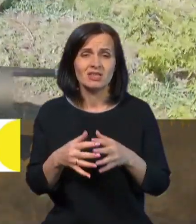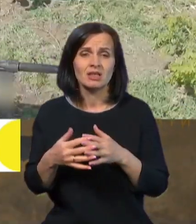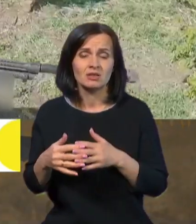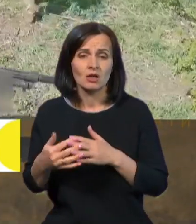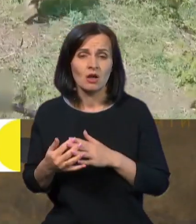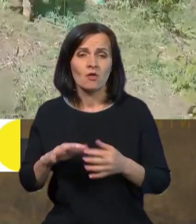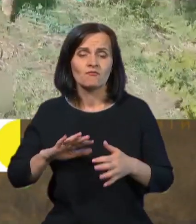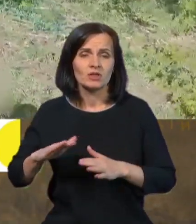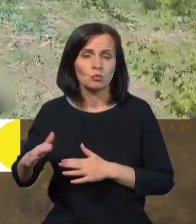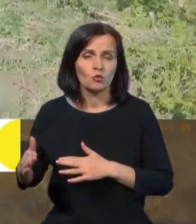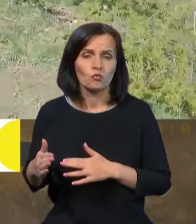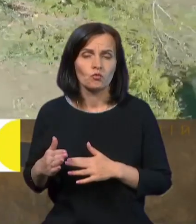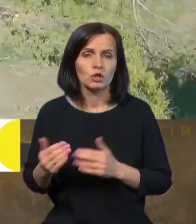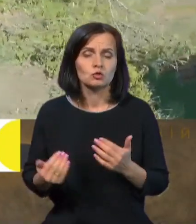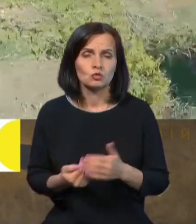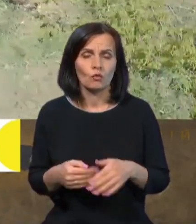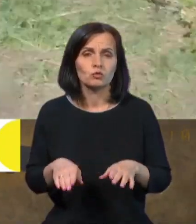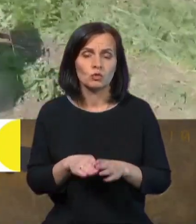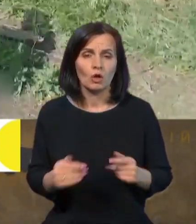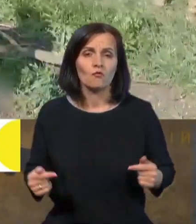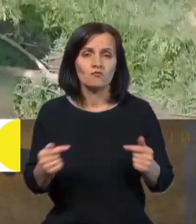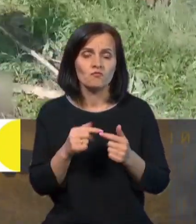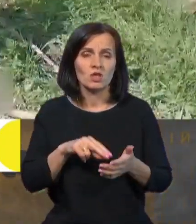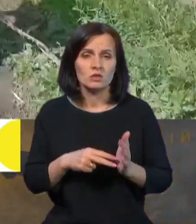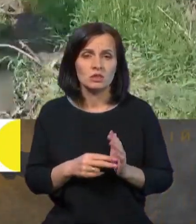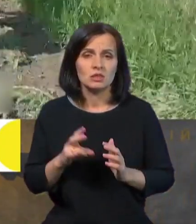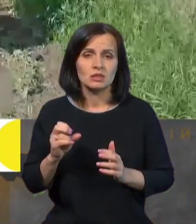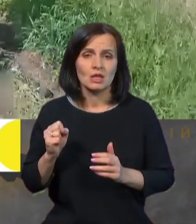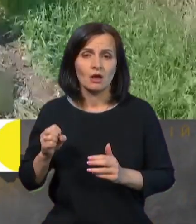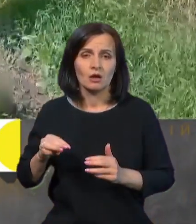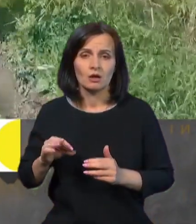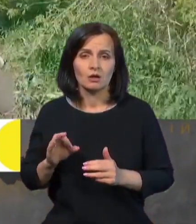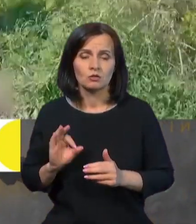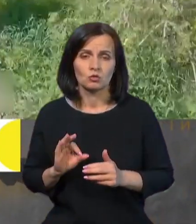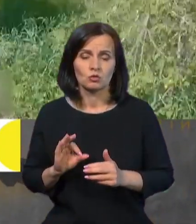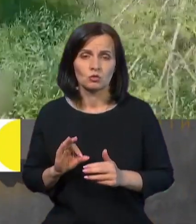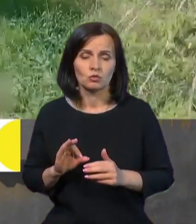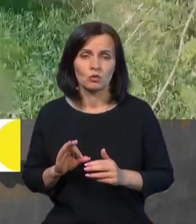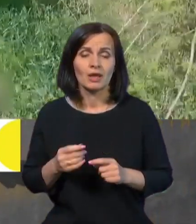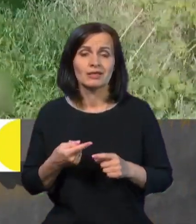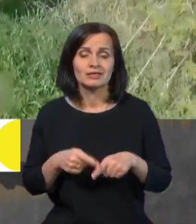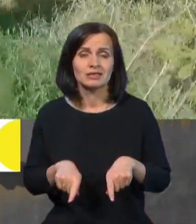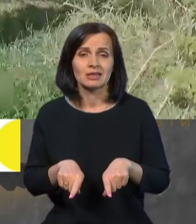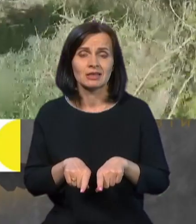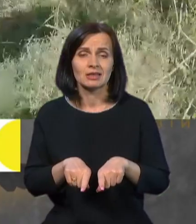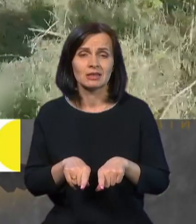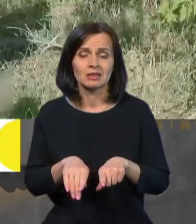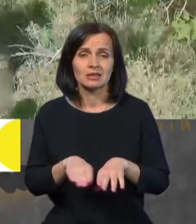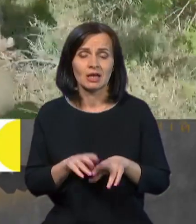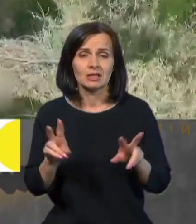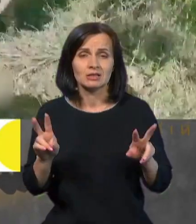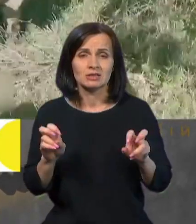пунктів відбувається знов-таки згідно тактики НАТО. В класифікації НАТО – це так звані жаб'ячі